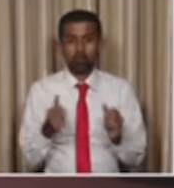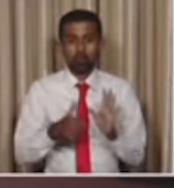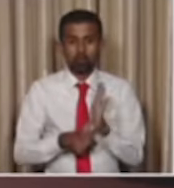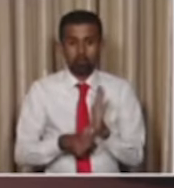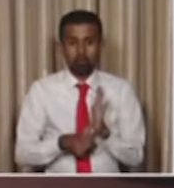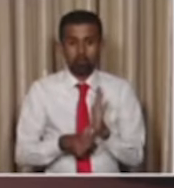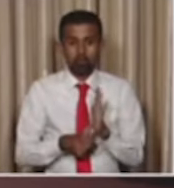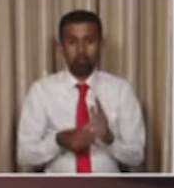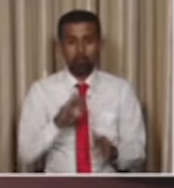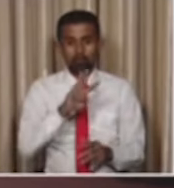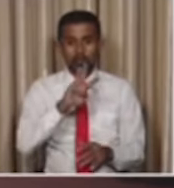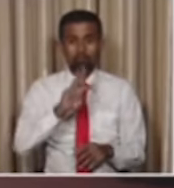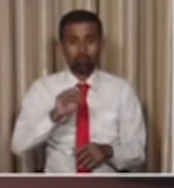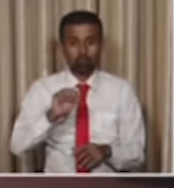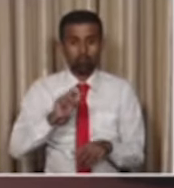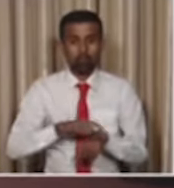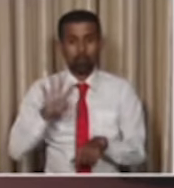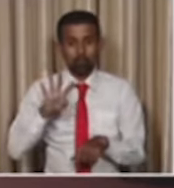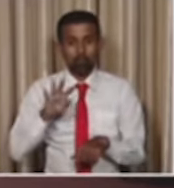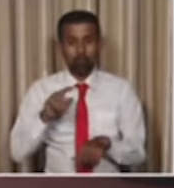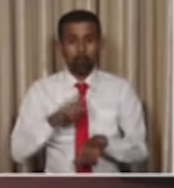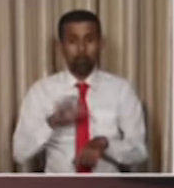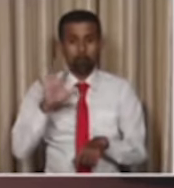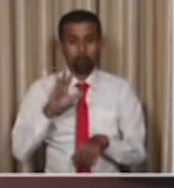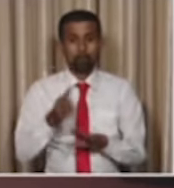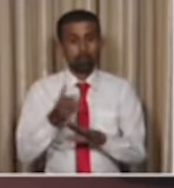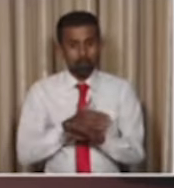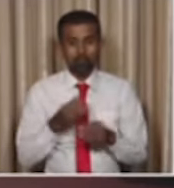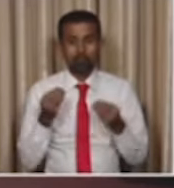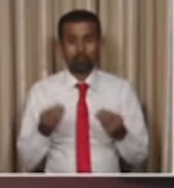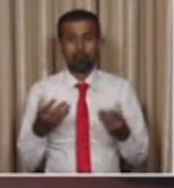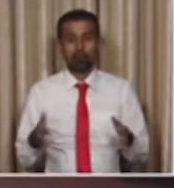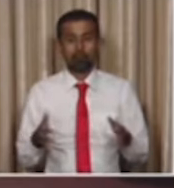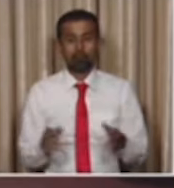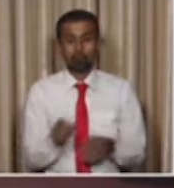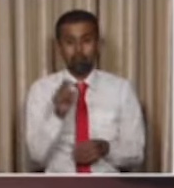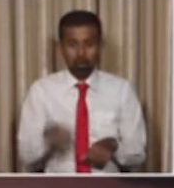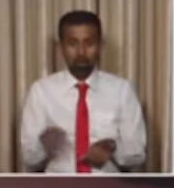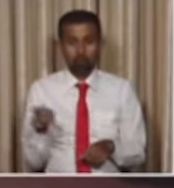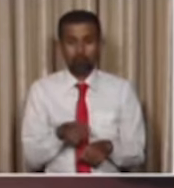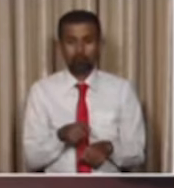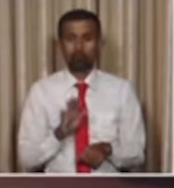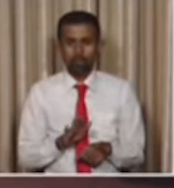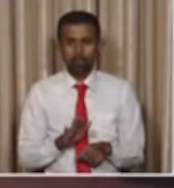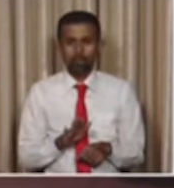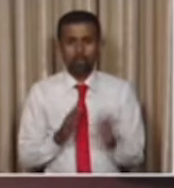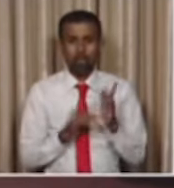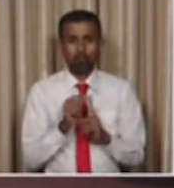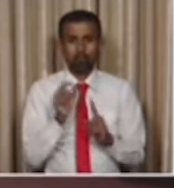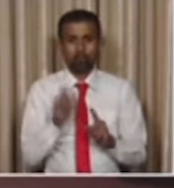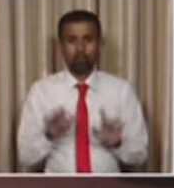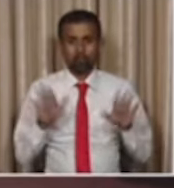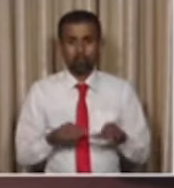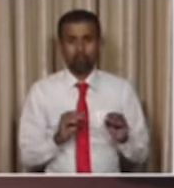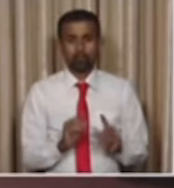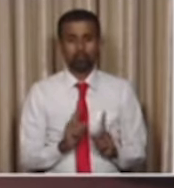තියෙන 3මාරට 4ට 5ට කල් තියලා ඊට කලින් අරගෙන තියෙනවා. හැබැයි තමුනාංශ අද විතරක් මොකද කරන්නේ? අමාත්‍යවරු වෙනකන් සභාව